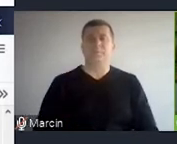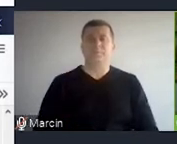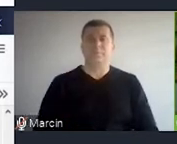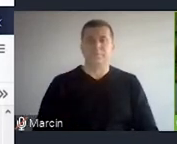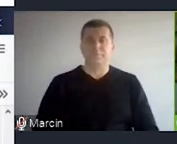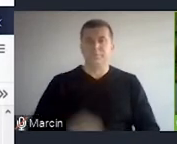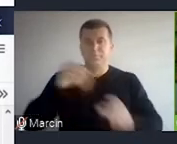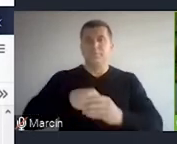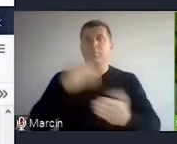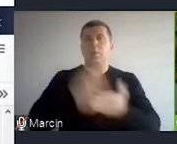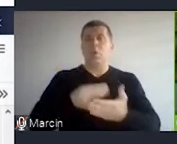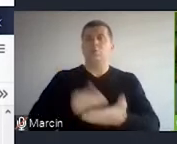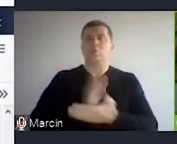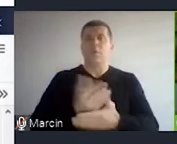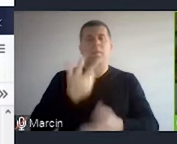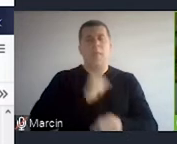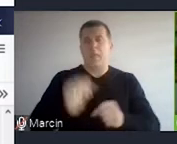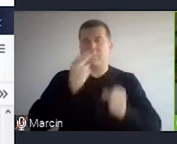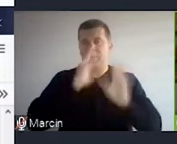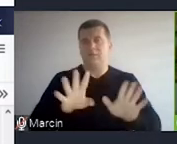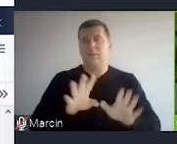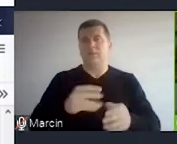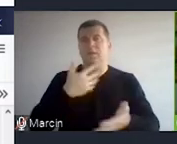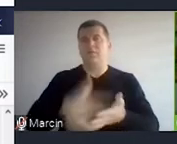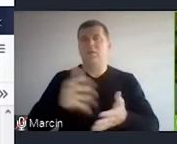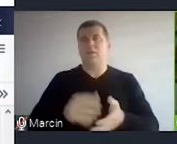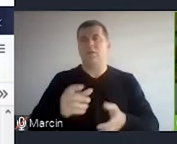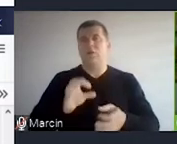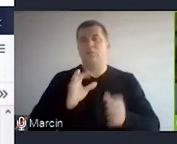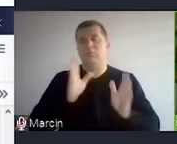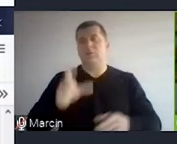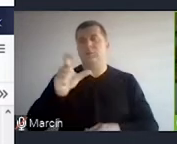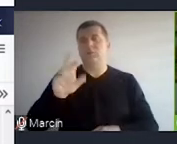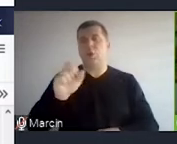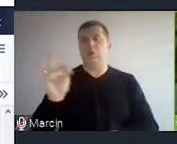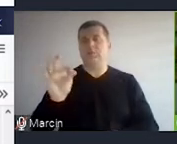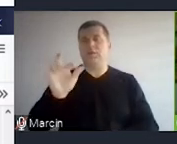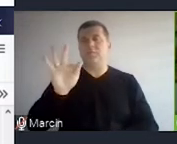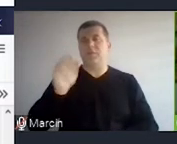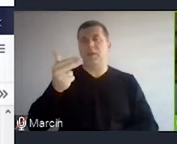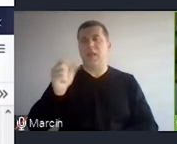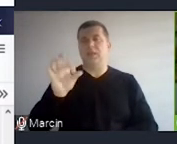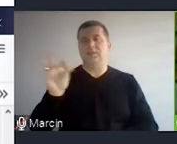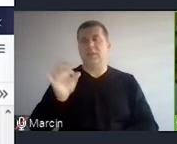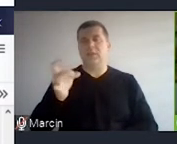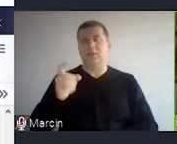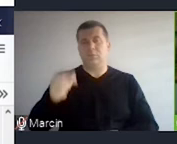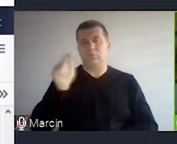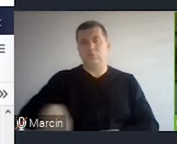I w ramach kosztów pośrednich nie są wykazywane wydatki objęte crossfinancingiem, o tym Państwo